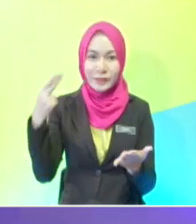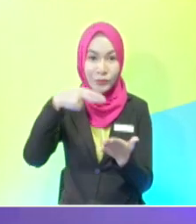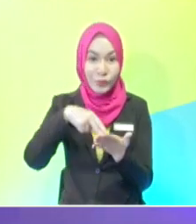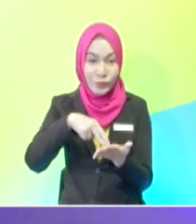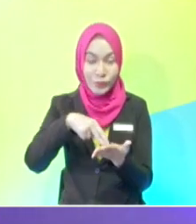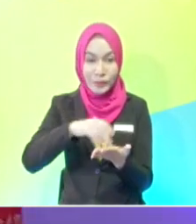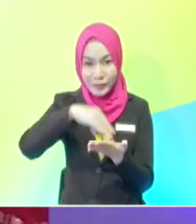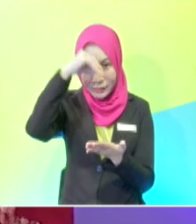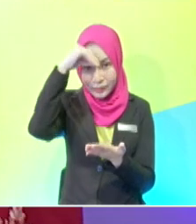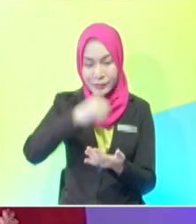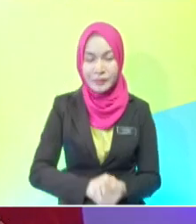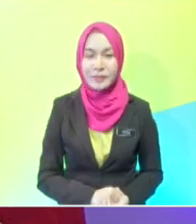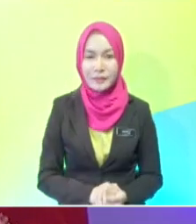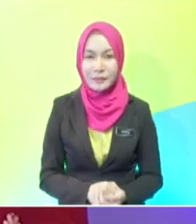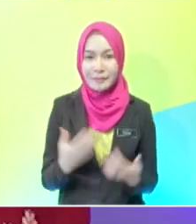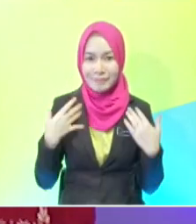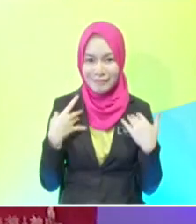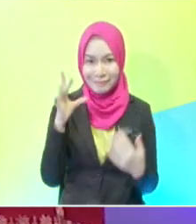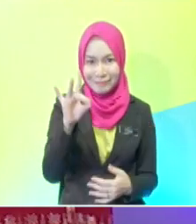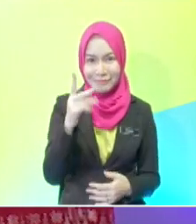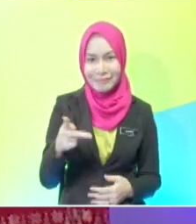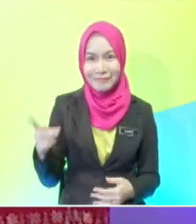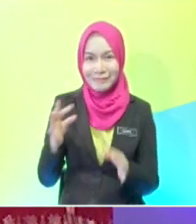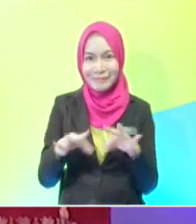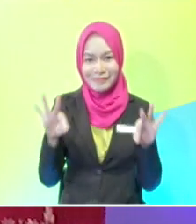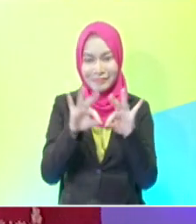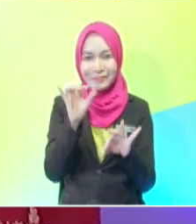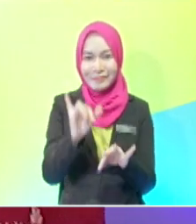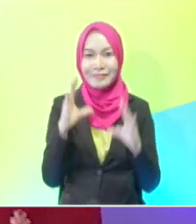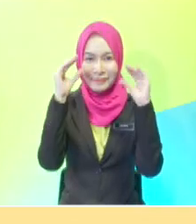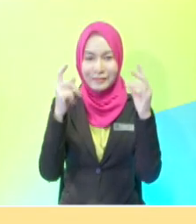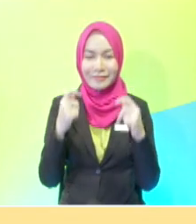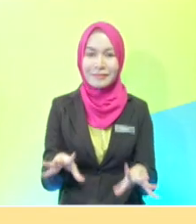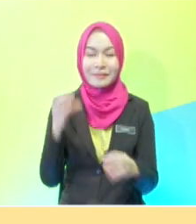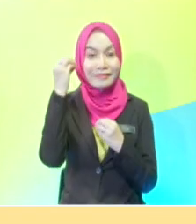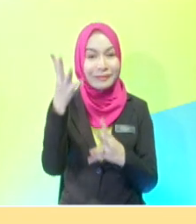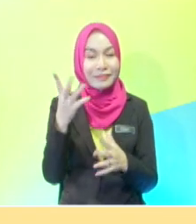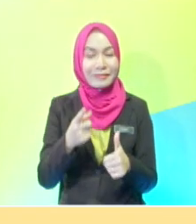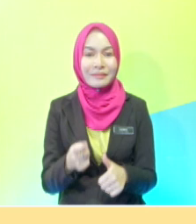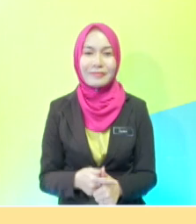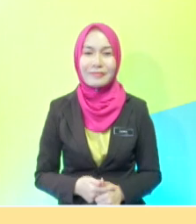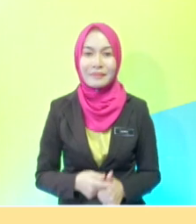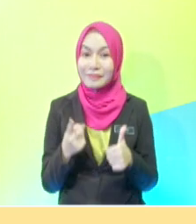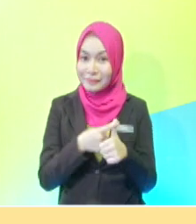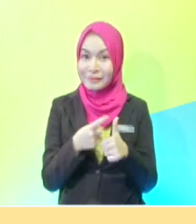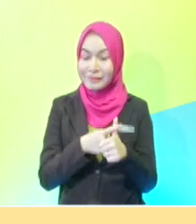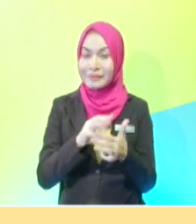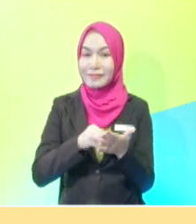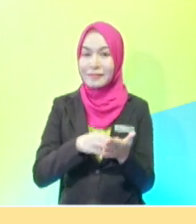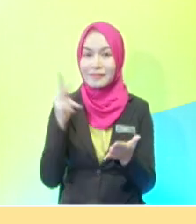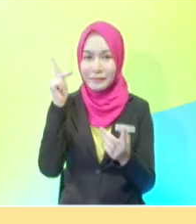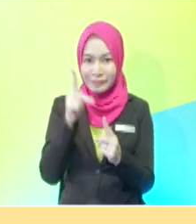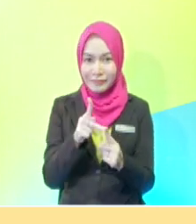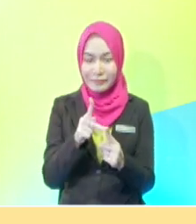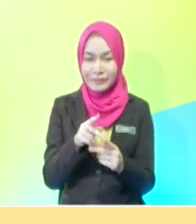8 perkara penting yang kita fungsikan pada hari ini yaitu yang pertama adalah maksud kepada